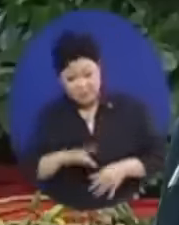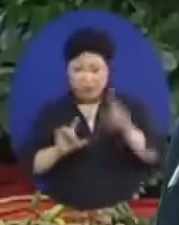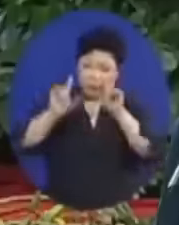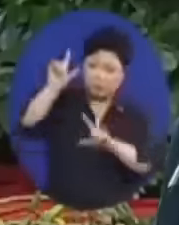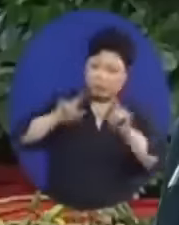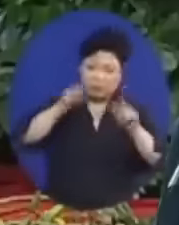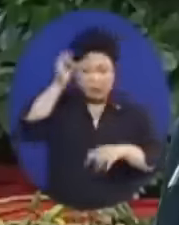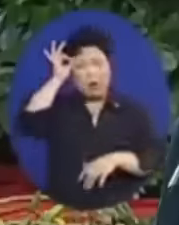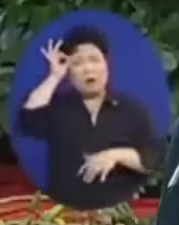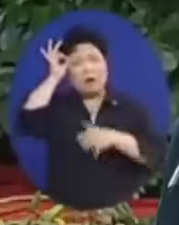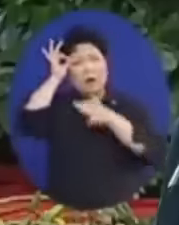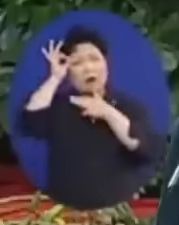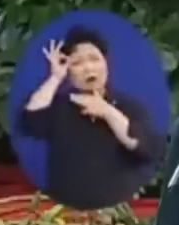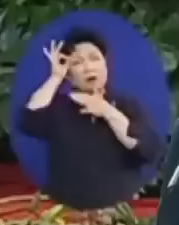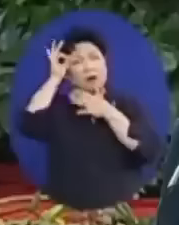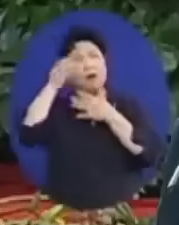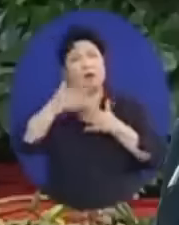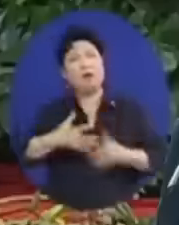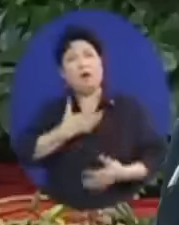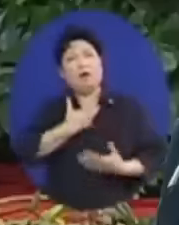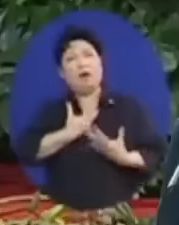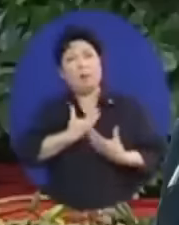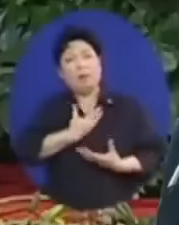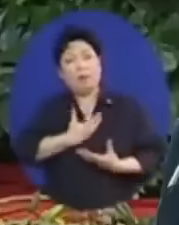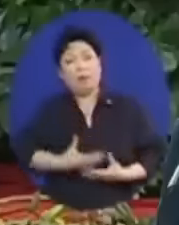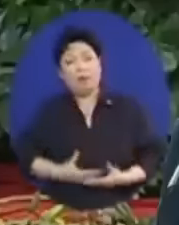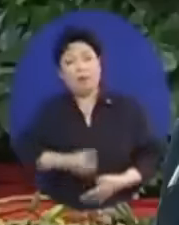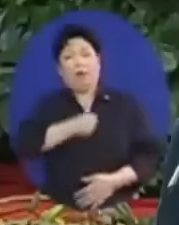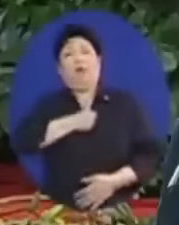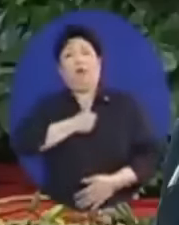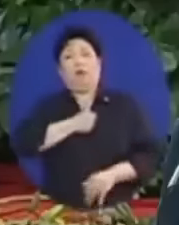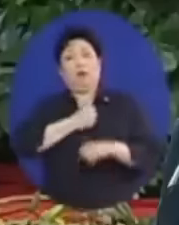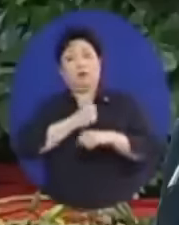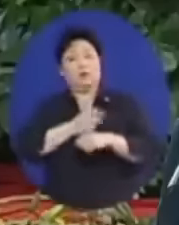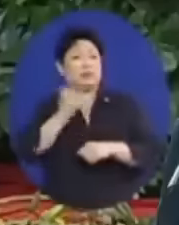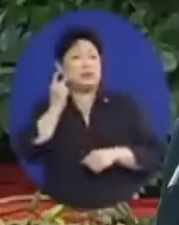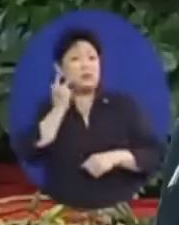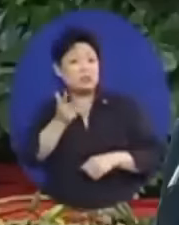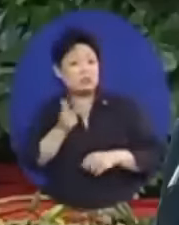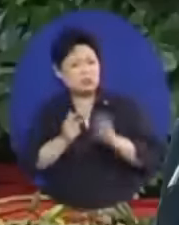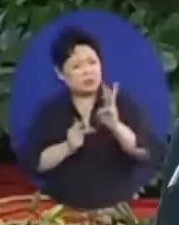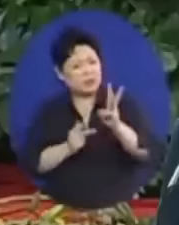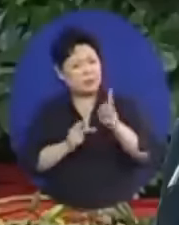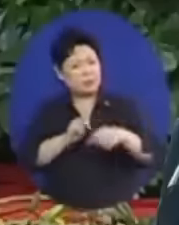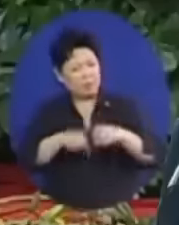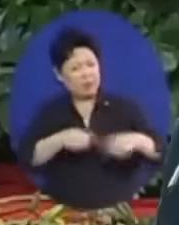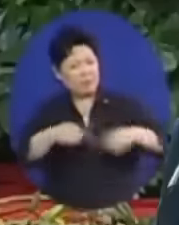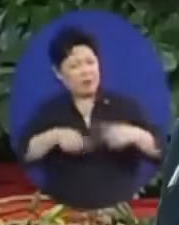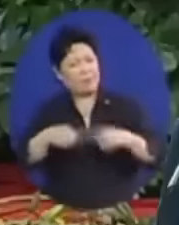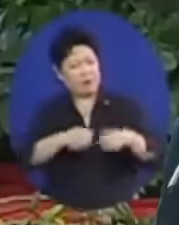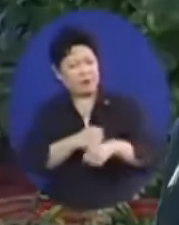떠오르고 겁이 들컥 났습니다. 신장 투석을 하면 일주일에 한 세 번을 해야 됩니다. 우리